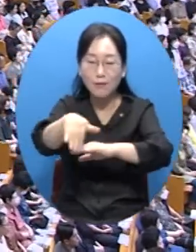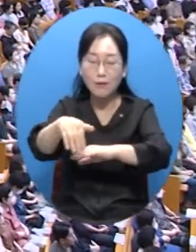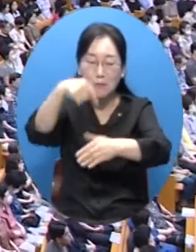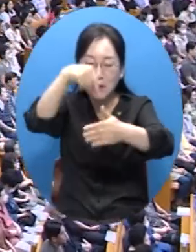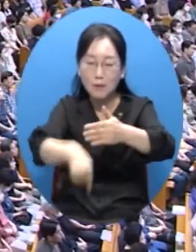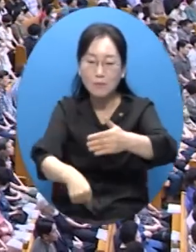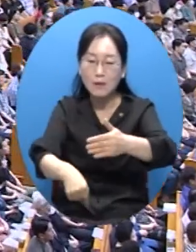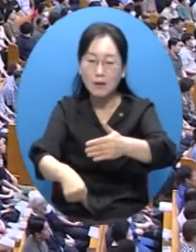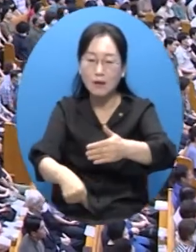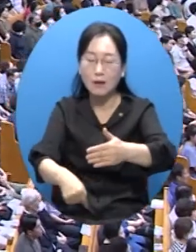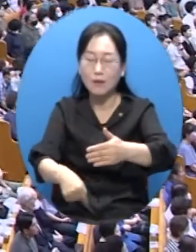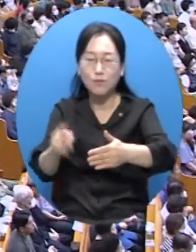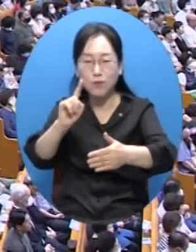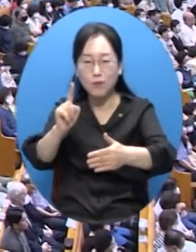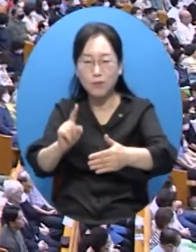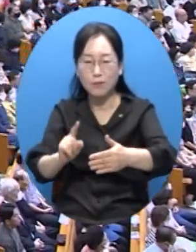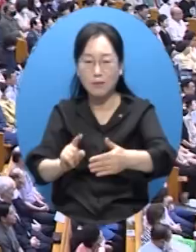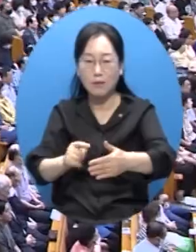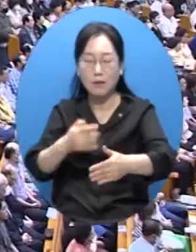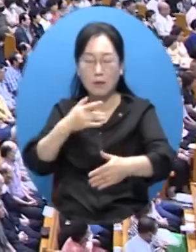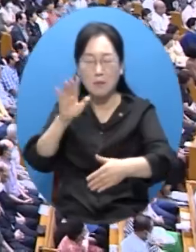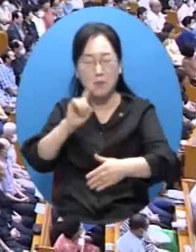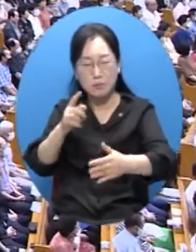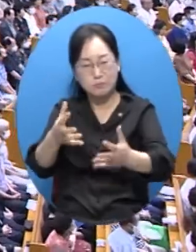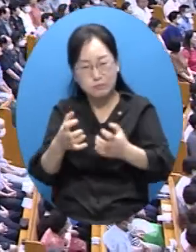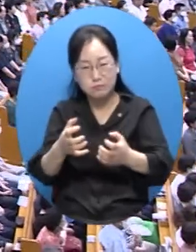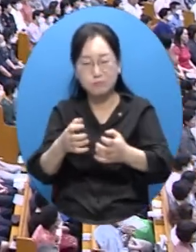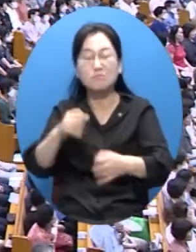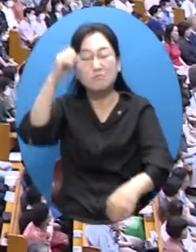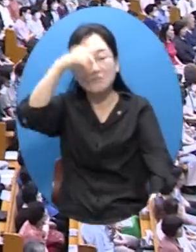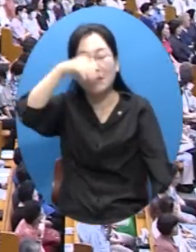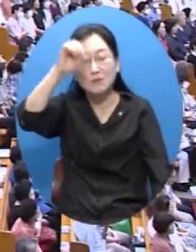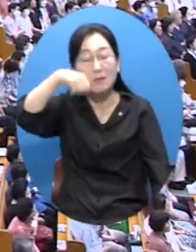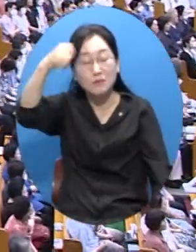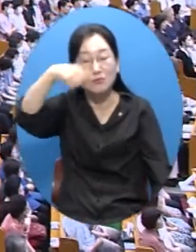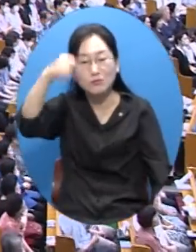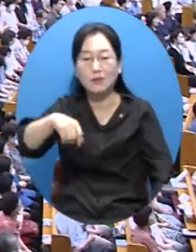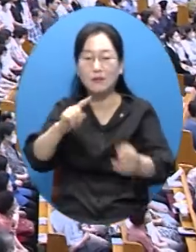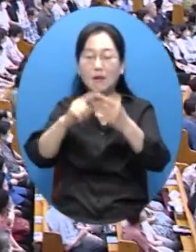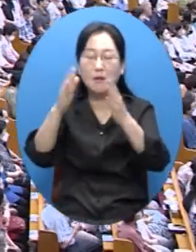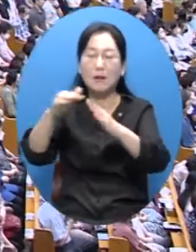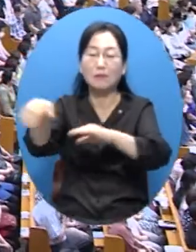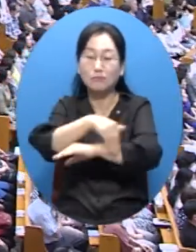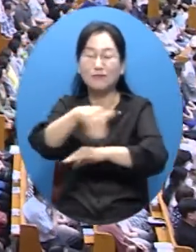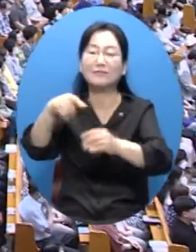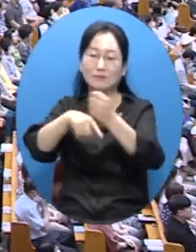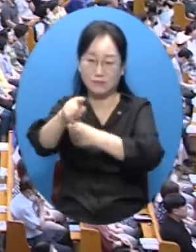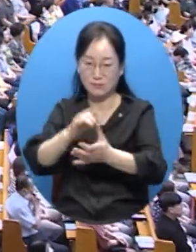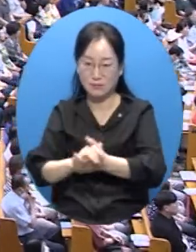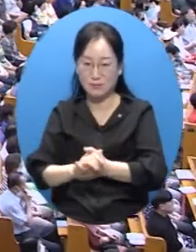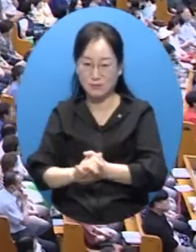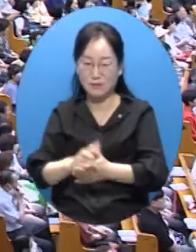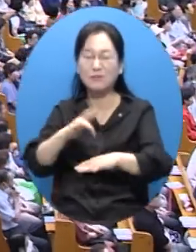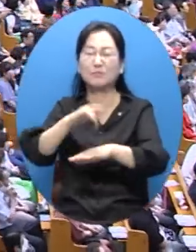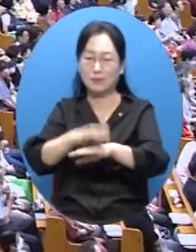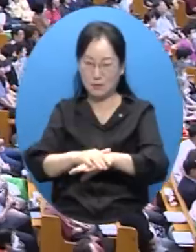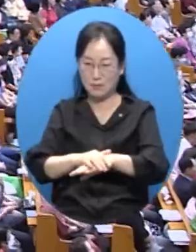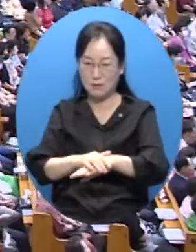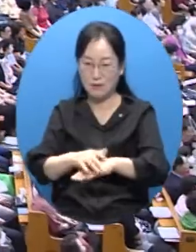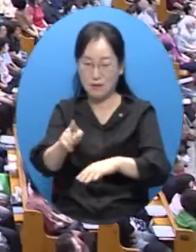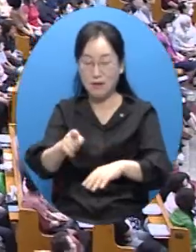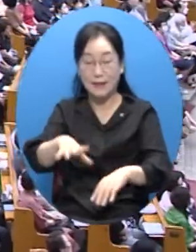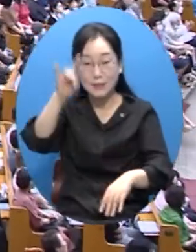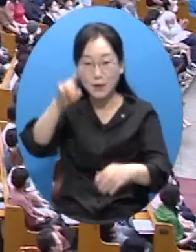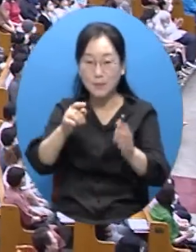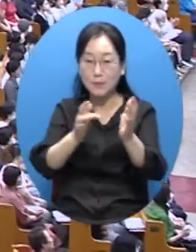메말라서 의로운 모습이 사라지고 형식적이고 습관적인 신앙생활을 하고 있다는 것을 의미합니다. 이 같은 문제는 예수를 처음 했을